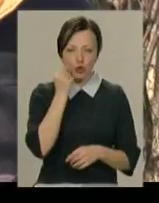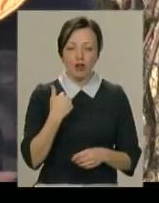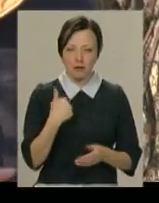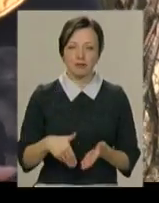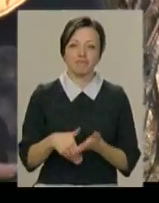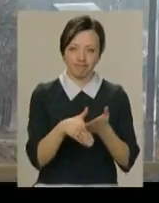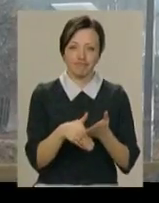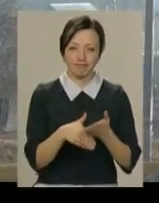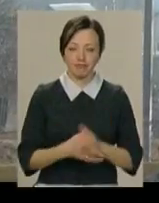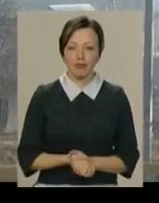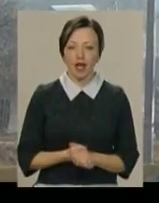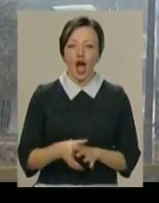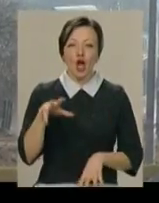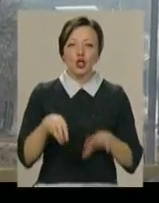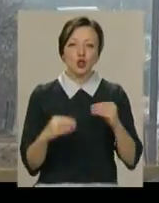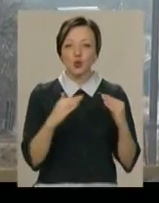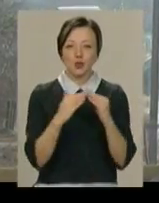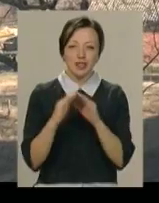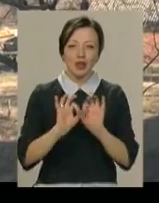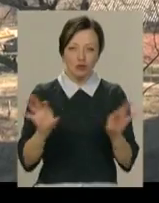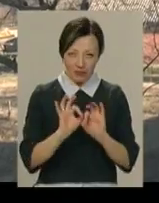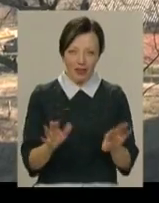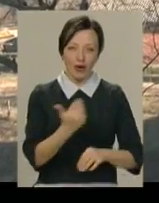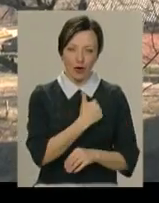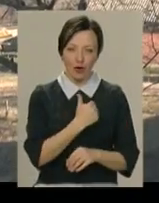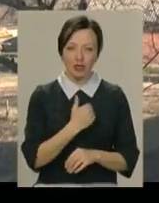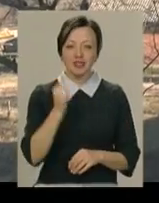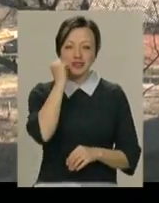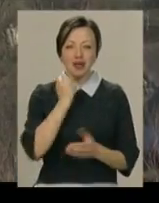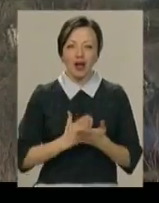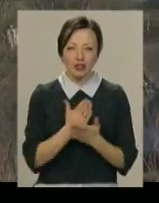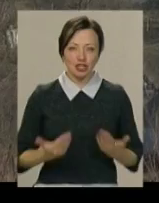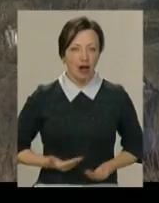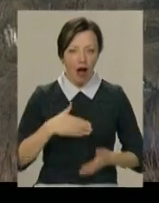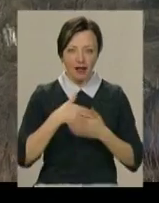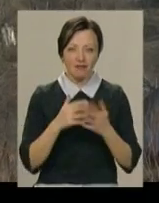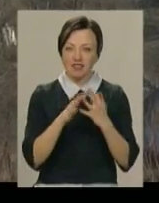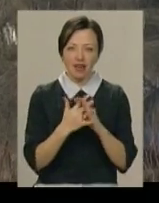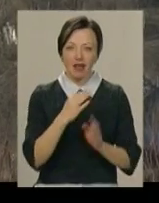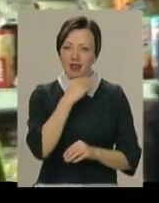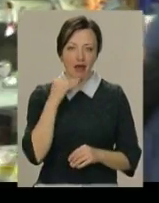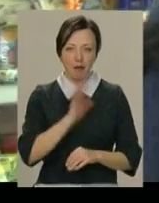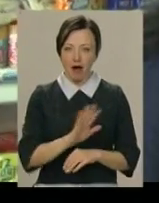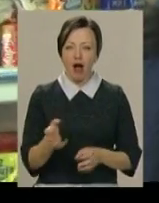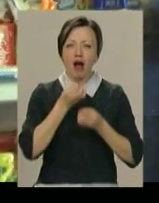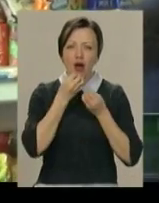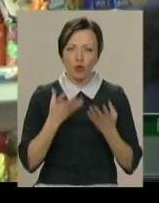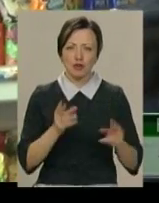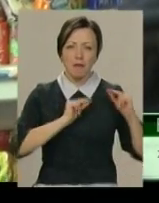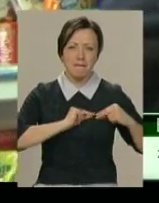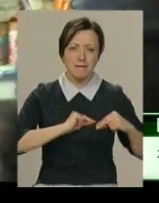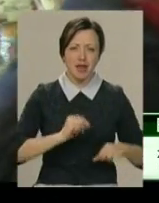мене тримають. Сусіди про молодят розповідають охоче. Старожилів та ще й таких активних у селі небагато. Хороші